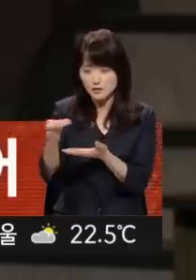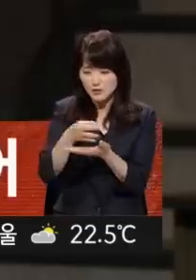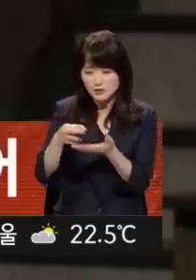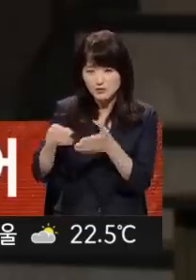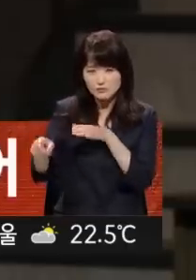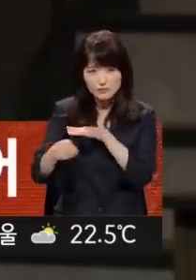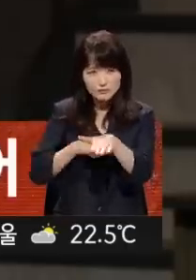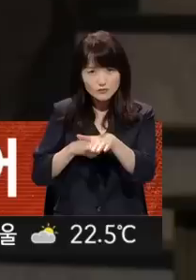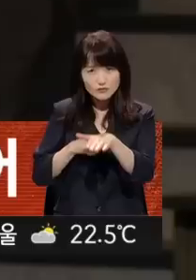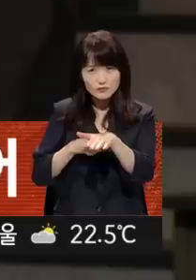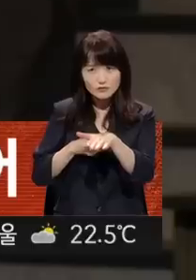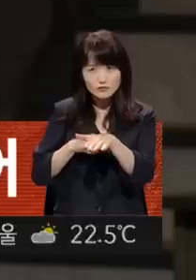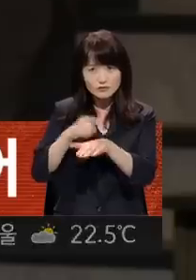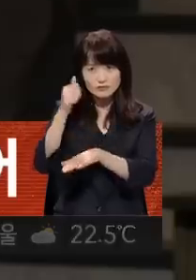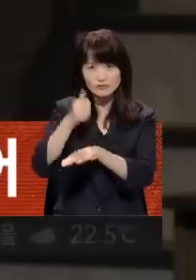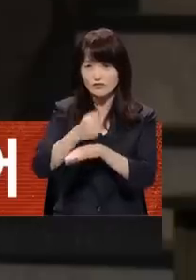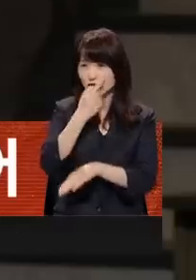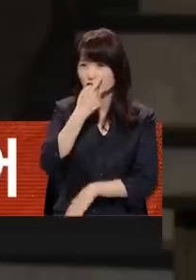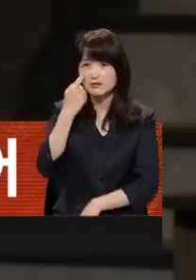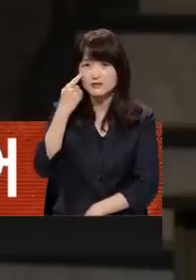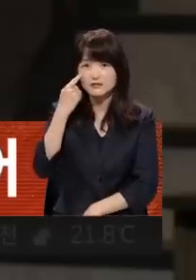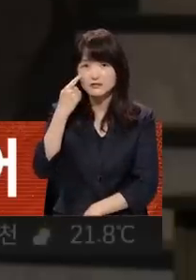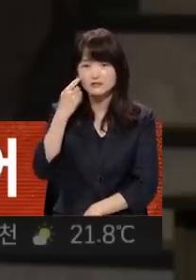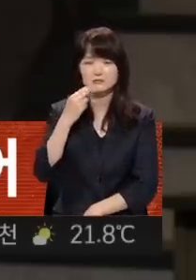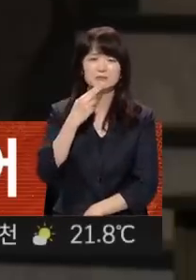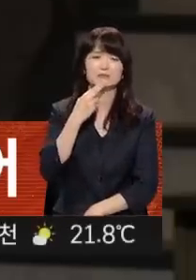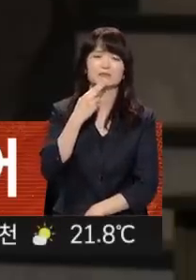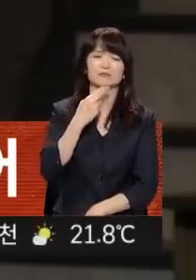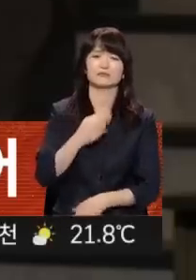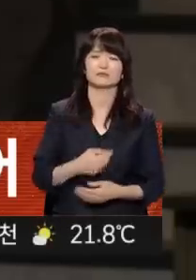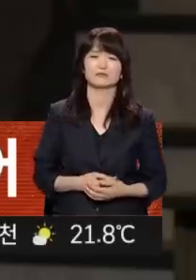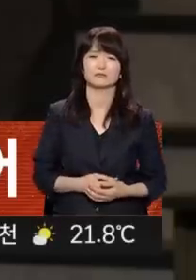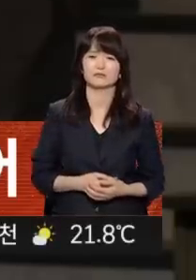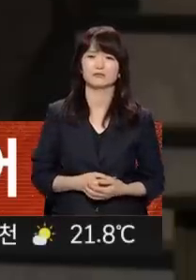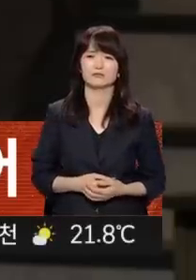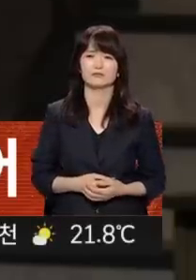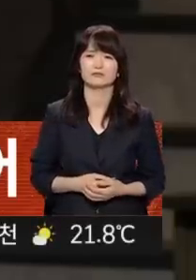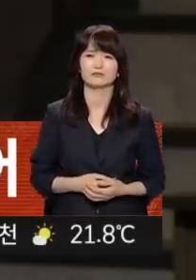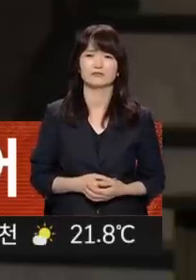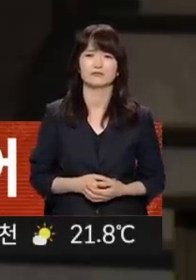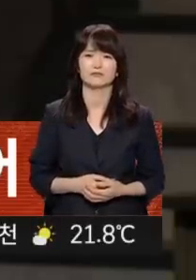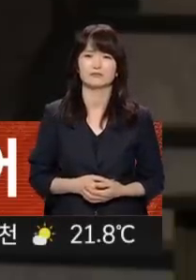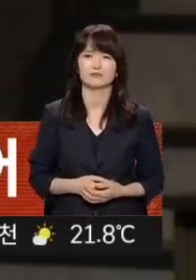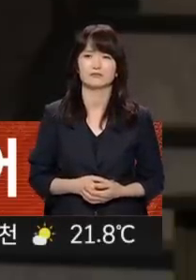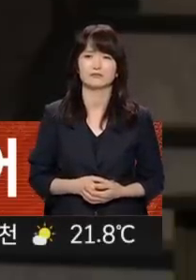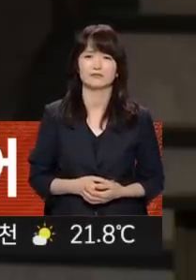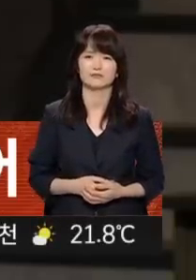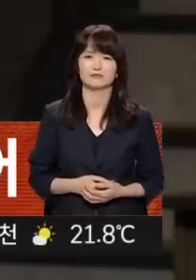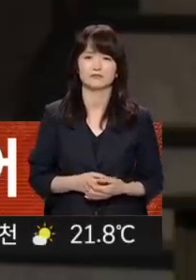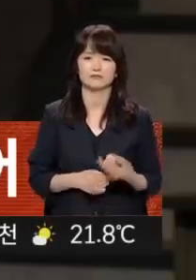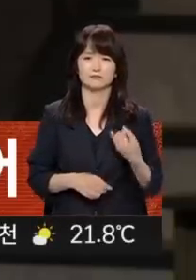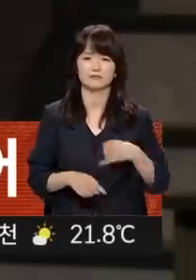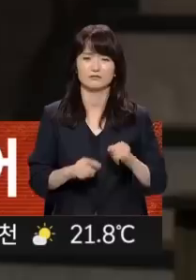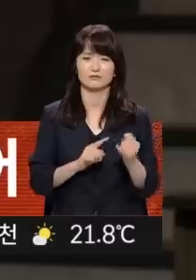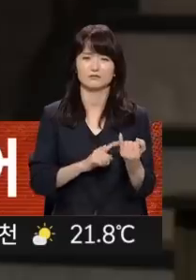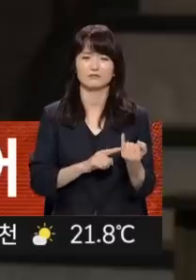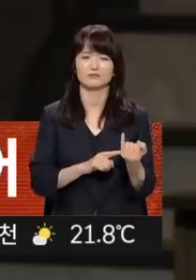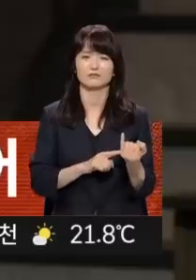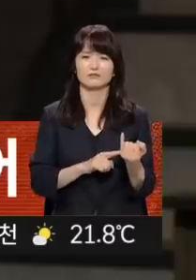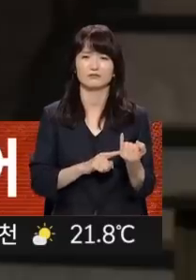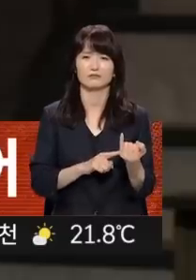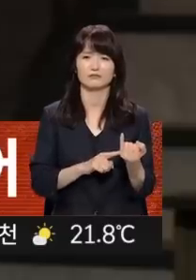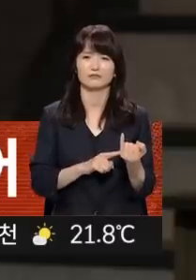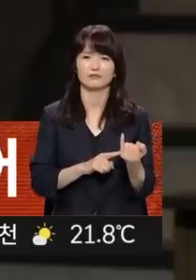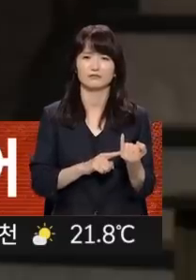이런 이유를 댔는데 나중에 확인을 해보니까 전혀 그런 것들이 아니었어요 그래서 제가 봤을 때는 정말이 아이 같은 경우는